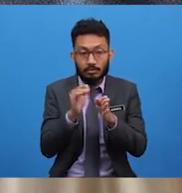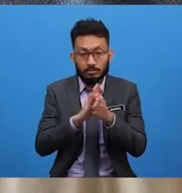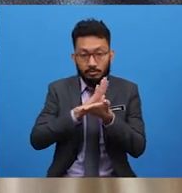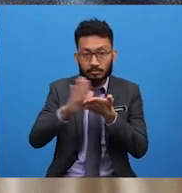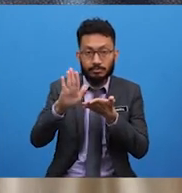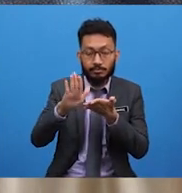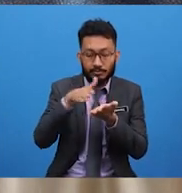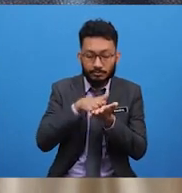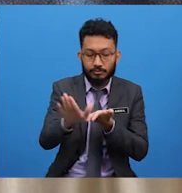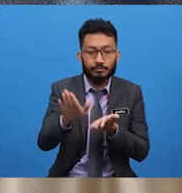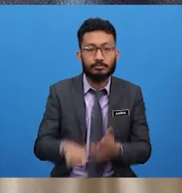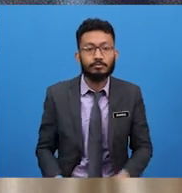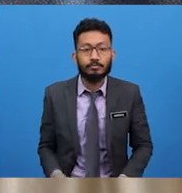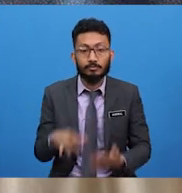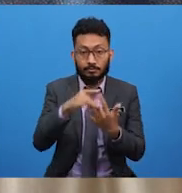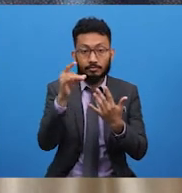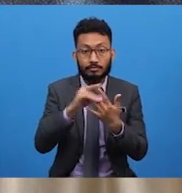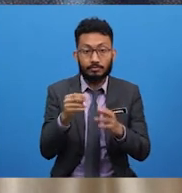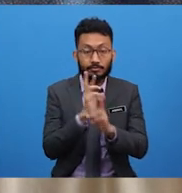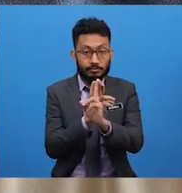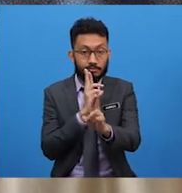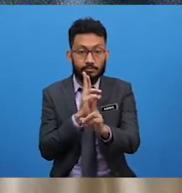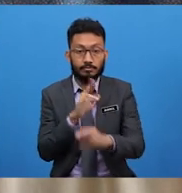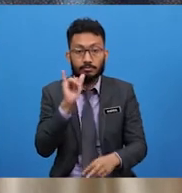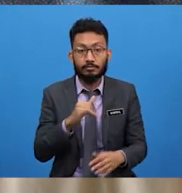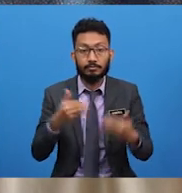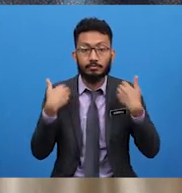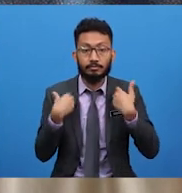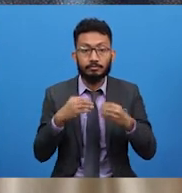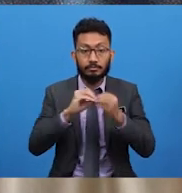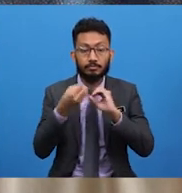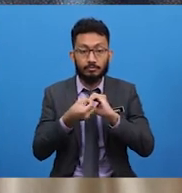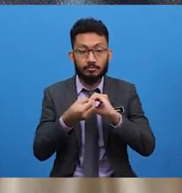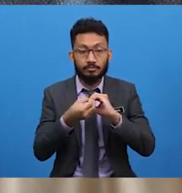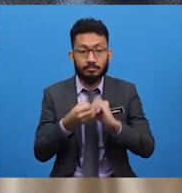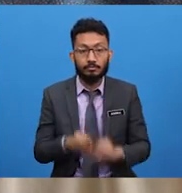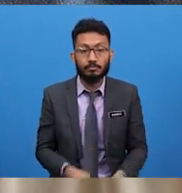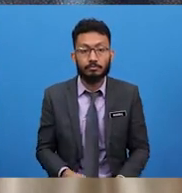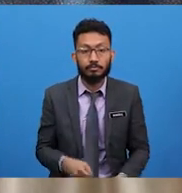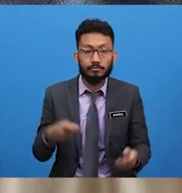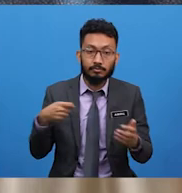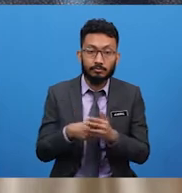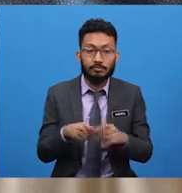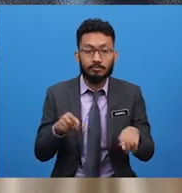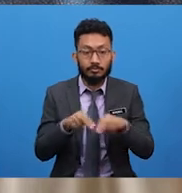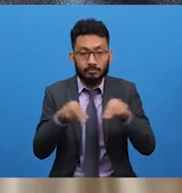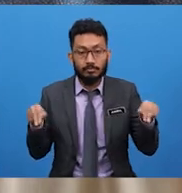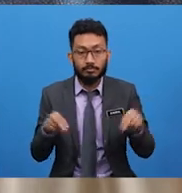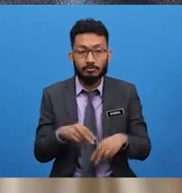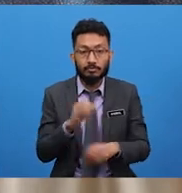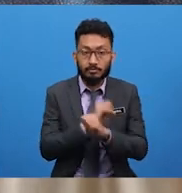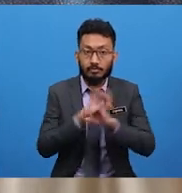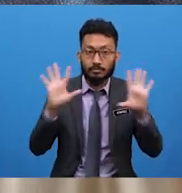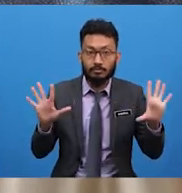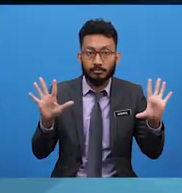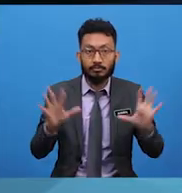Seterusnya, pilihlah pembaris yang mempunyai nombor dan tanda ukuran yang jelas.